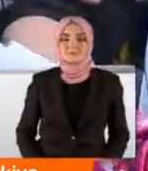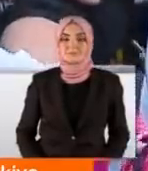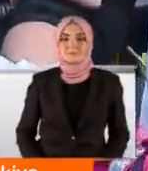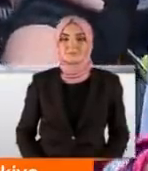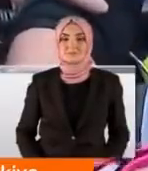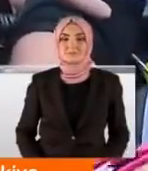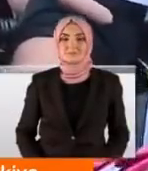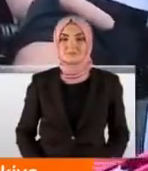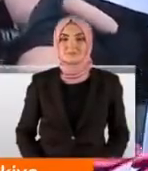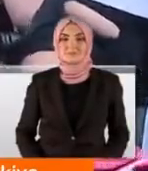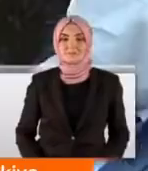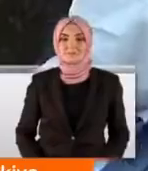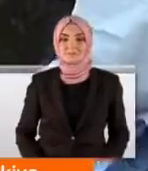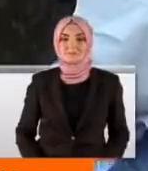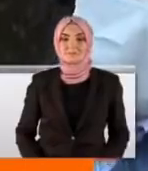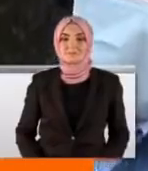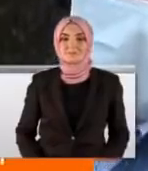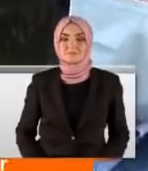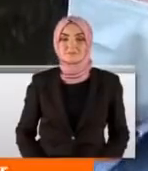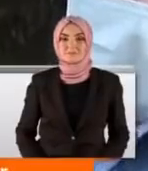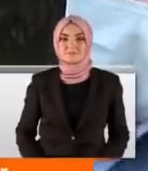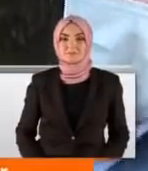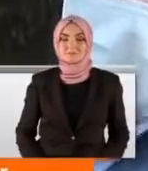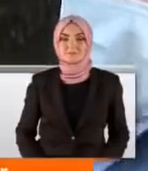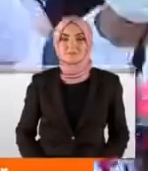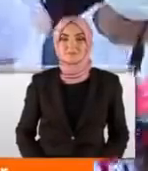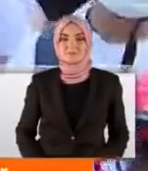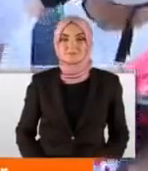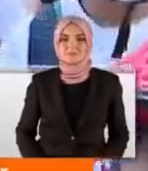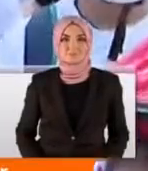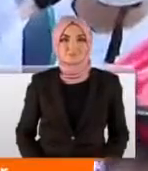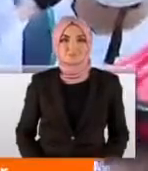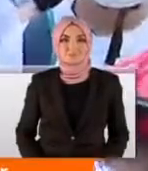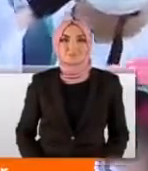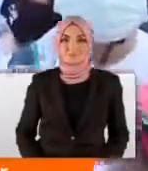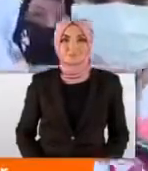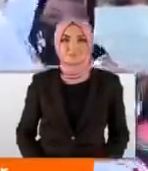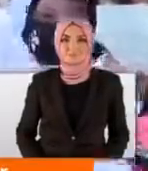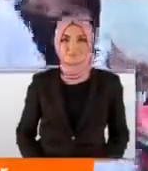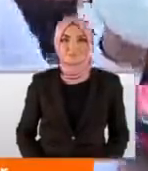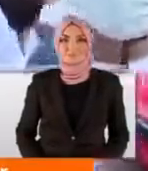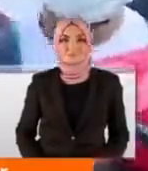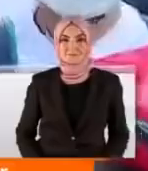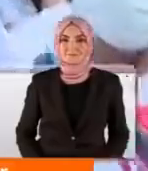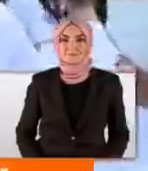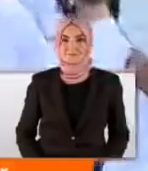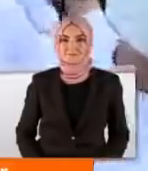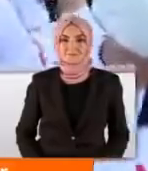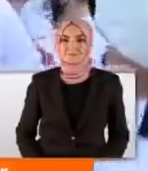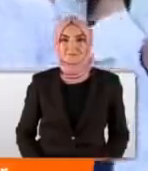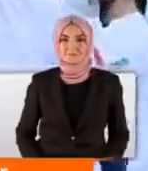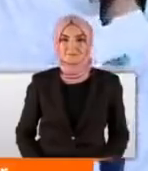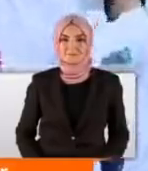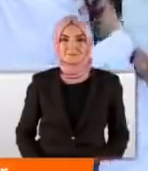Okullar açık olacak mı yeni dönemde? Okulların açıldığı ilk hafta görüşelim mi? Beraber açalım mı okulu? İster misin? Olur. Tamam, açıldığı